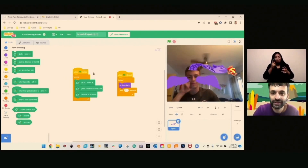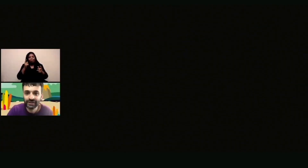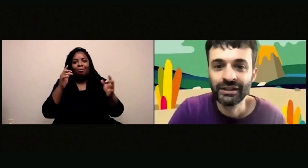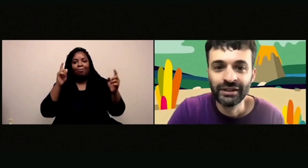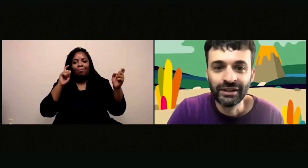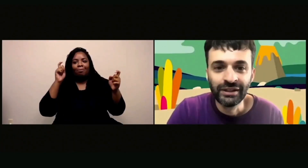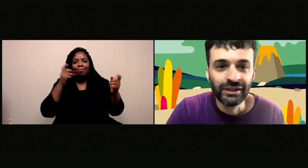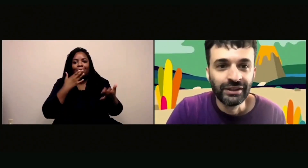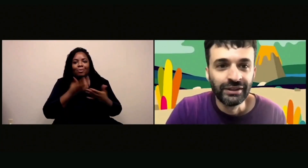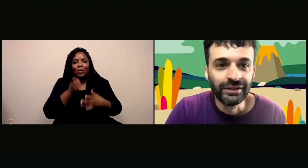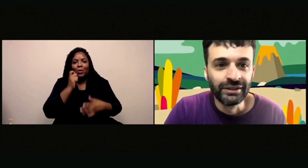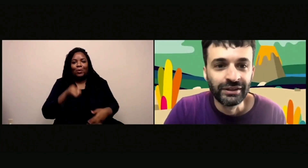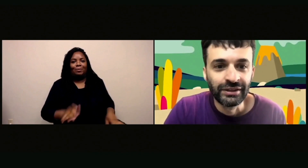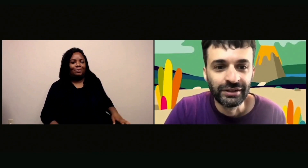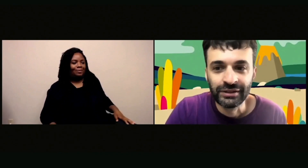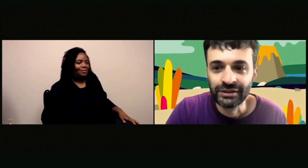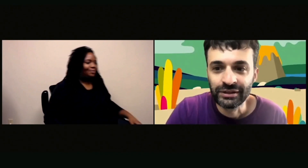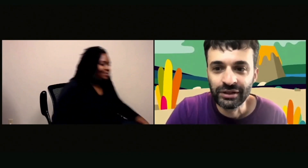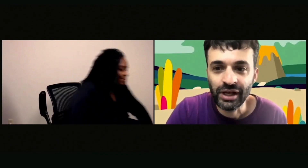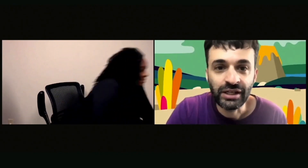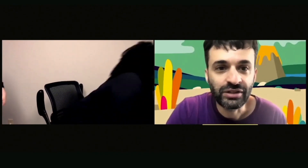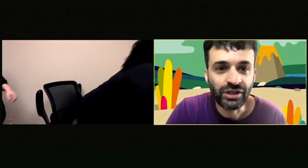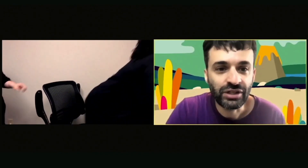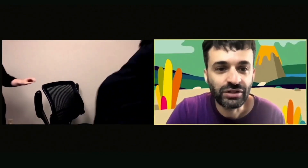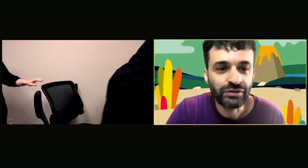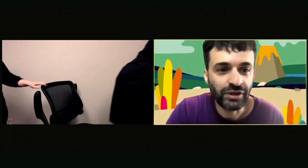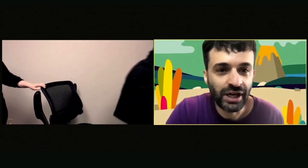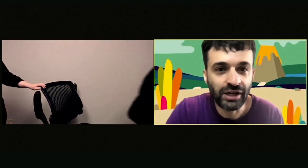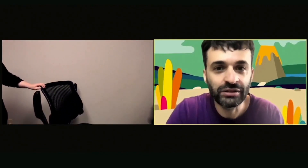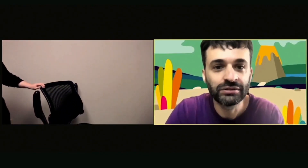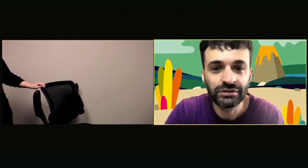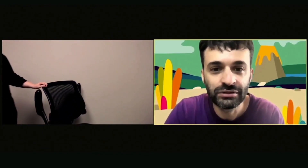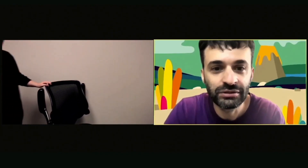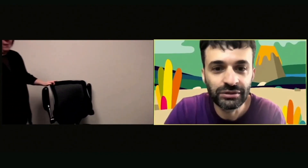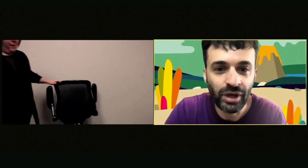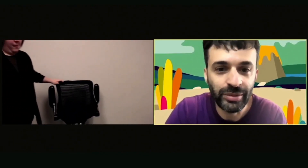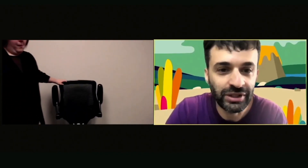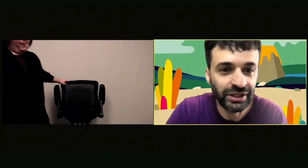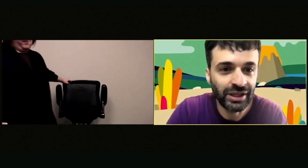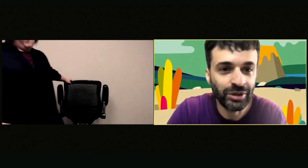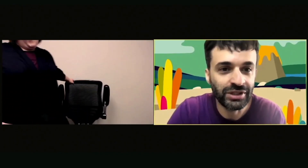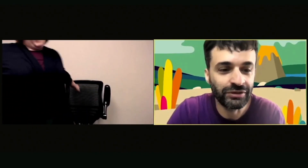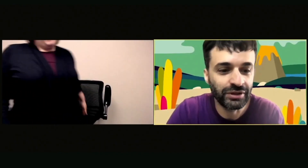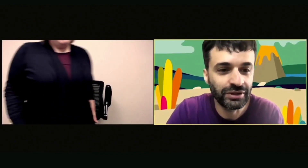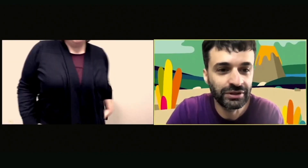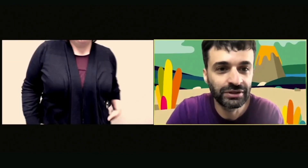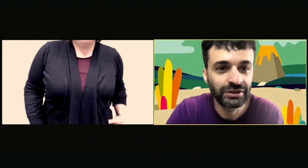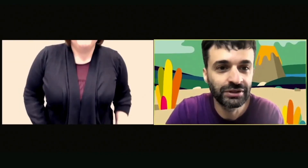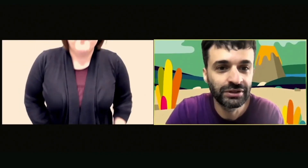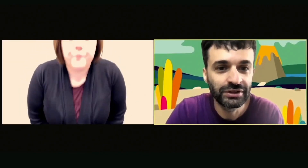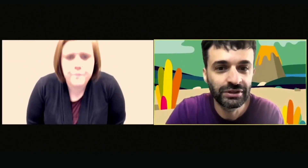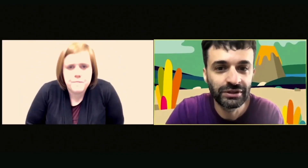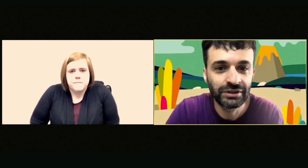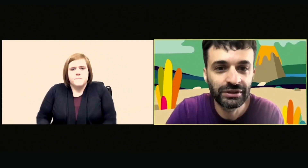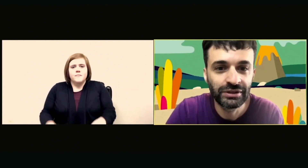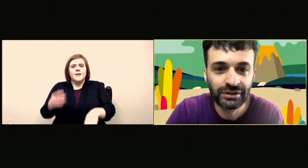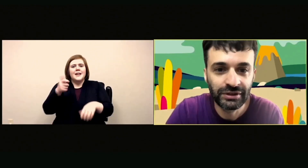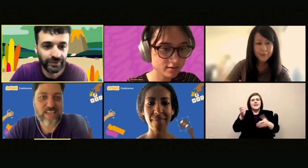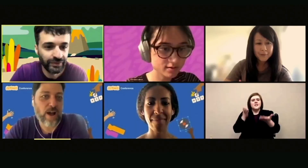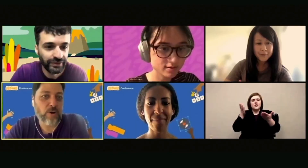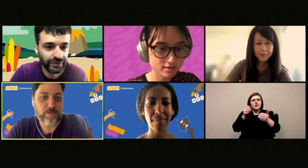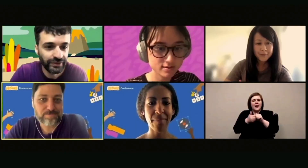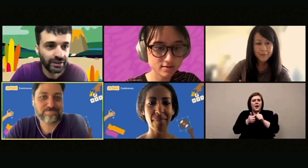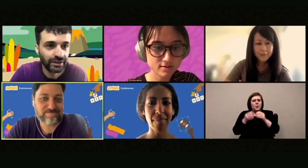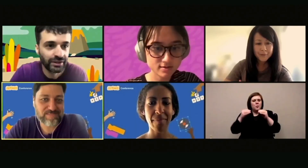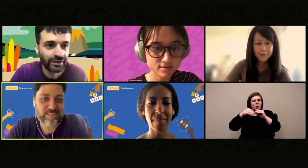後火がチリチリと出るようにしたいと思いますすごくいいですね私あの結構シンプルなけども結構効果のあるこのよう